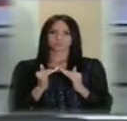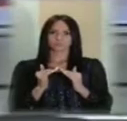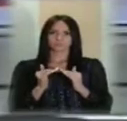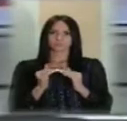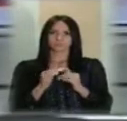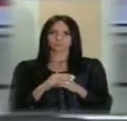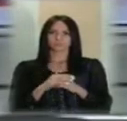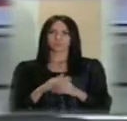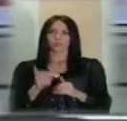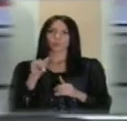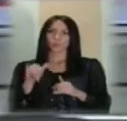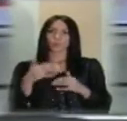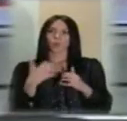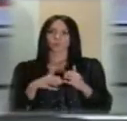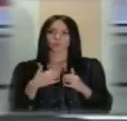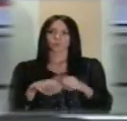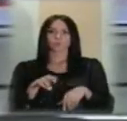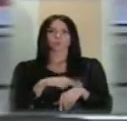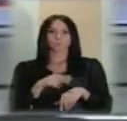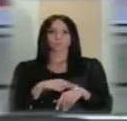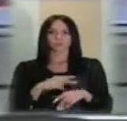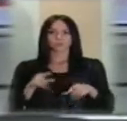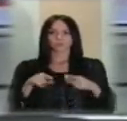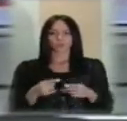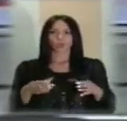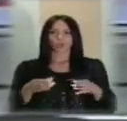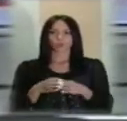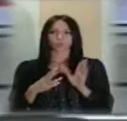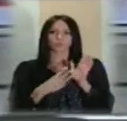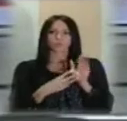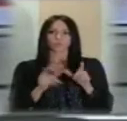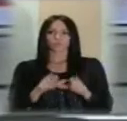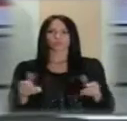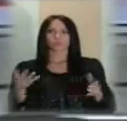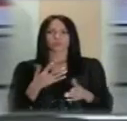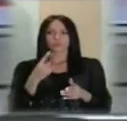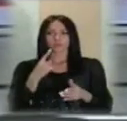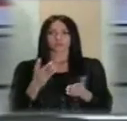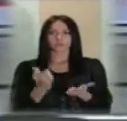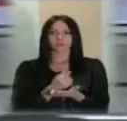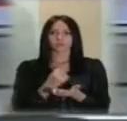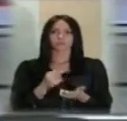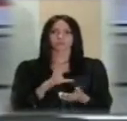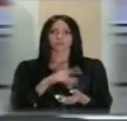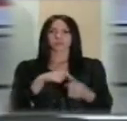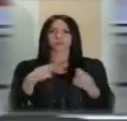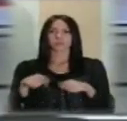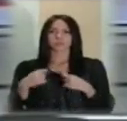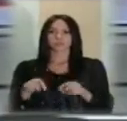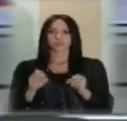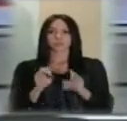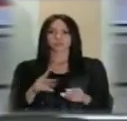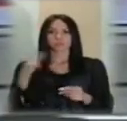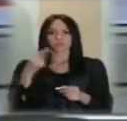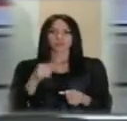У Херсоні поліцейські викрили групу із 8 осіб, які налагодили в області збут небезпечних психотропних речовин та наркотиків. Під